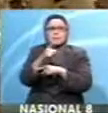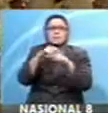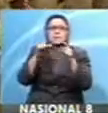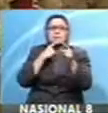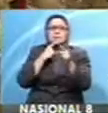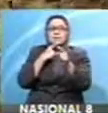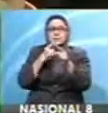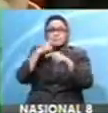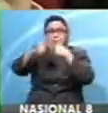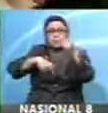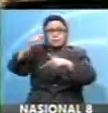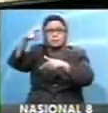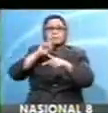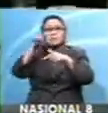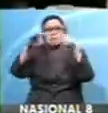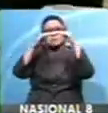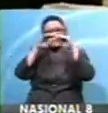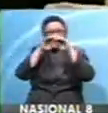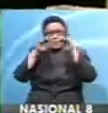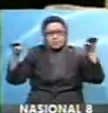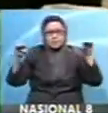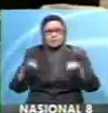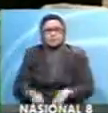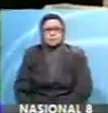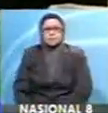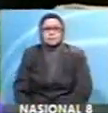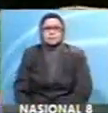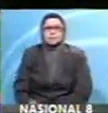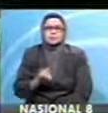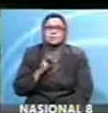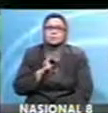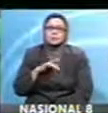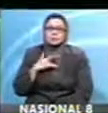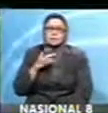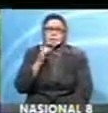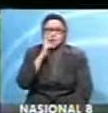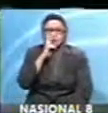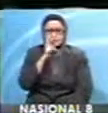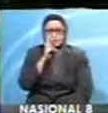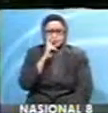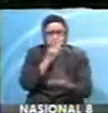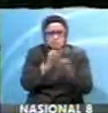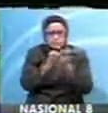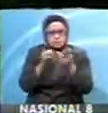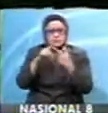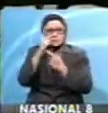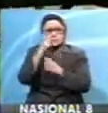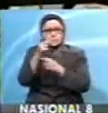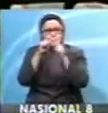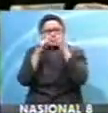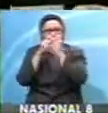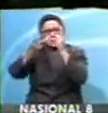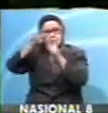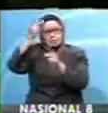seimbang Ussy gula ambil hirose Kalau ditengok bajet itu kau macam tim-tim Pineng Negeri